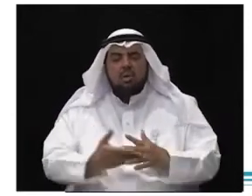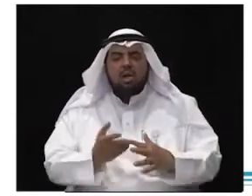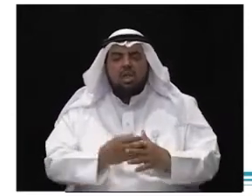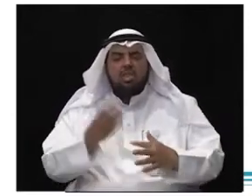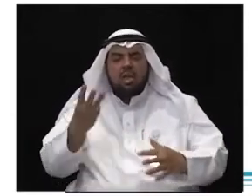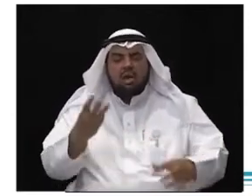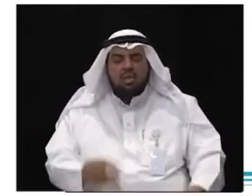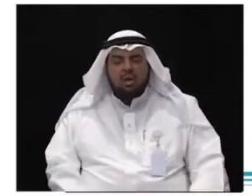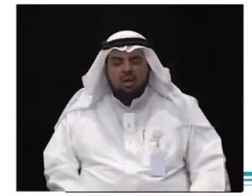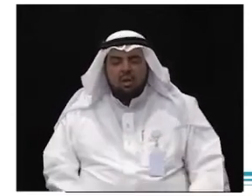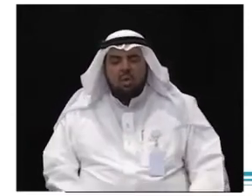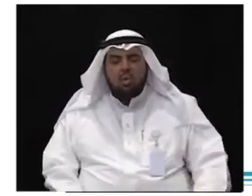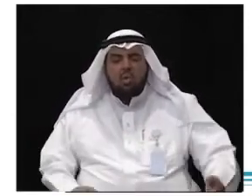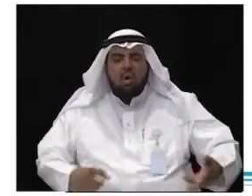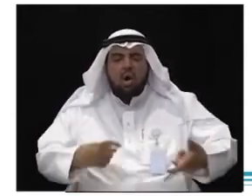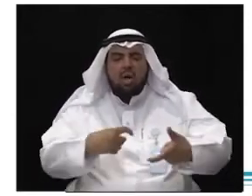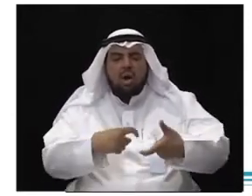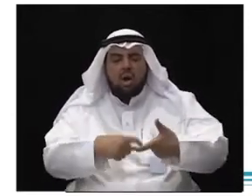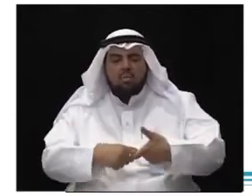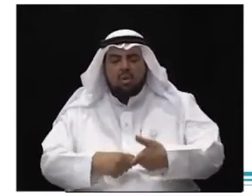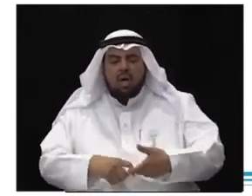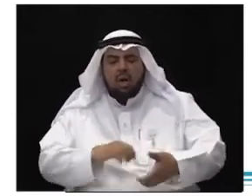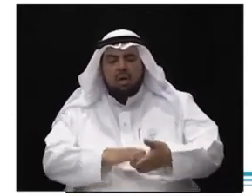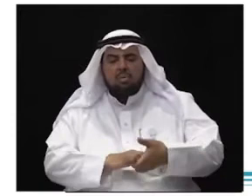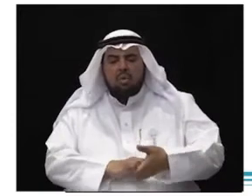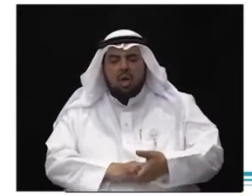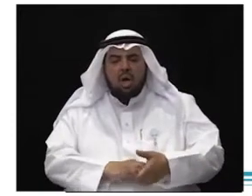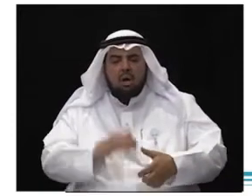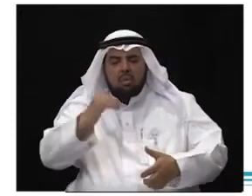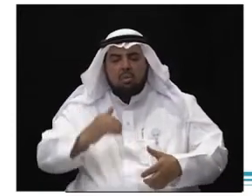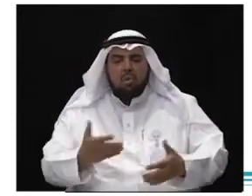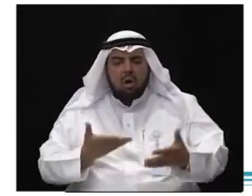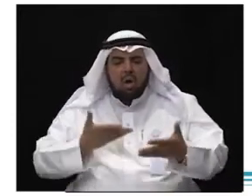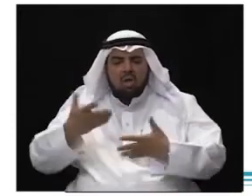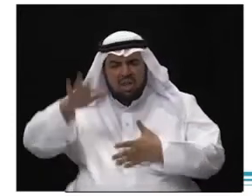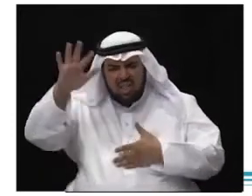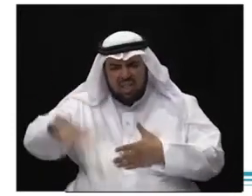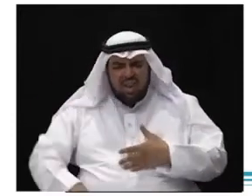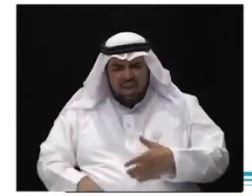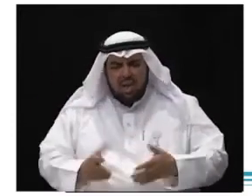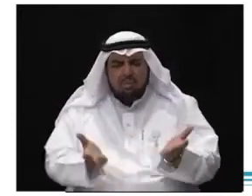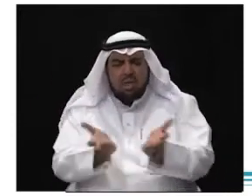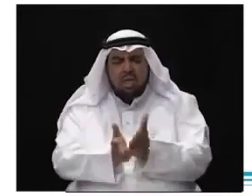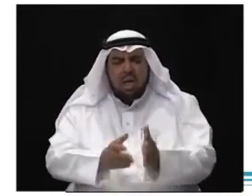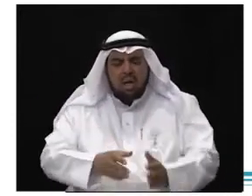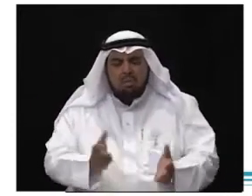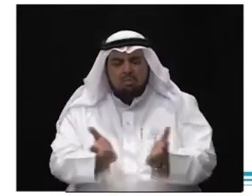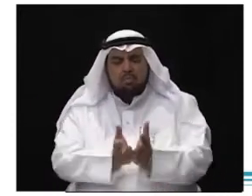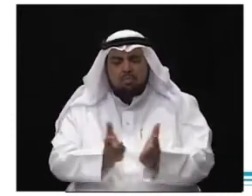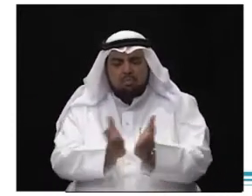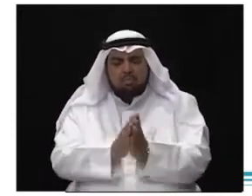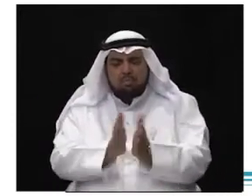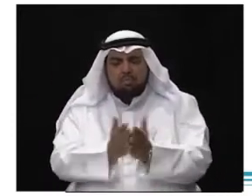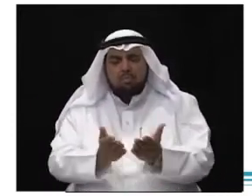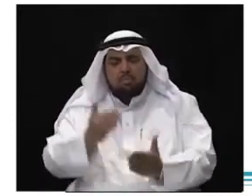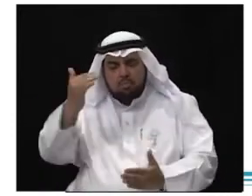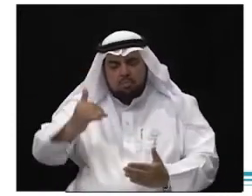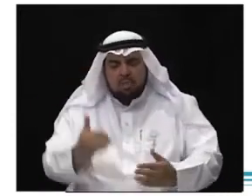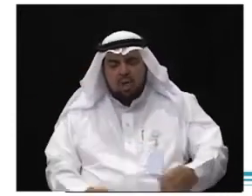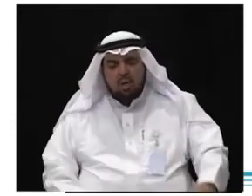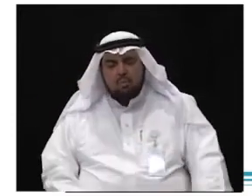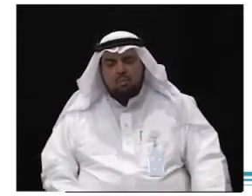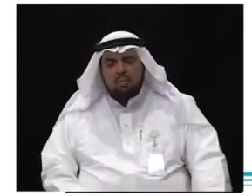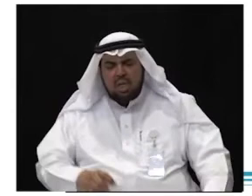الثالثة وربطها بالموضوعات النظرية في كتاب الطالب، وسنقوم بذلك من خلال جولة